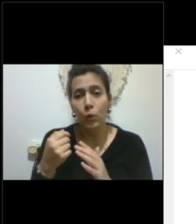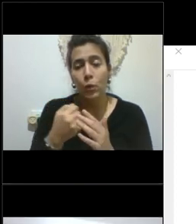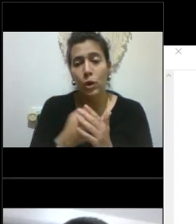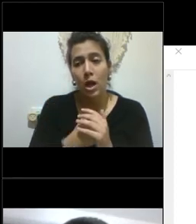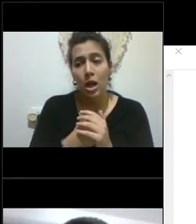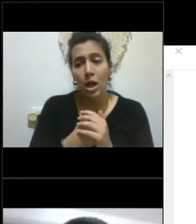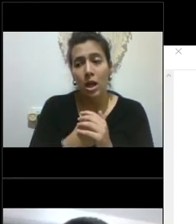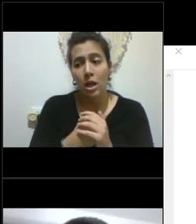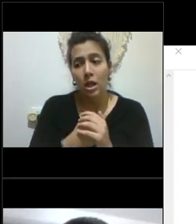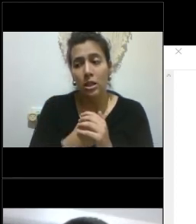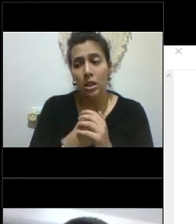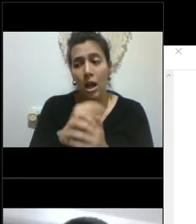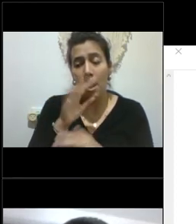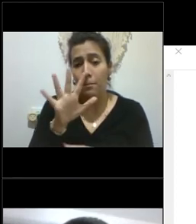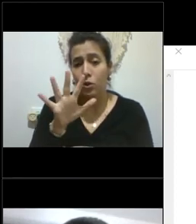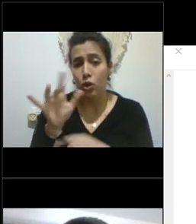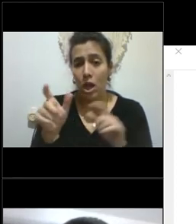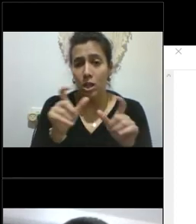חברי גרעין,